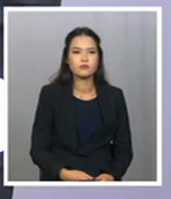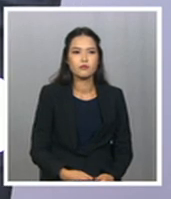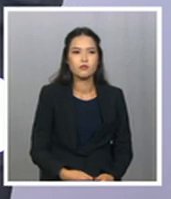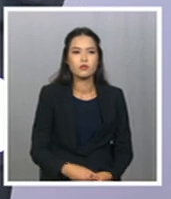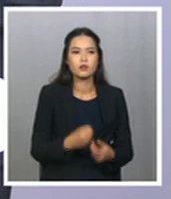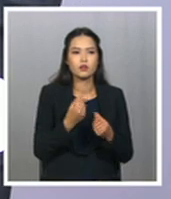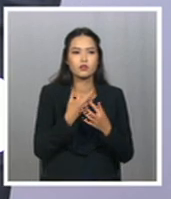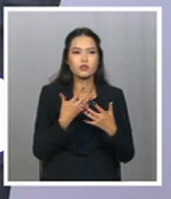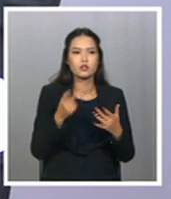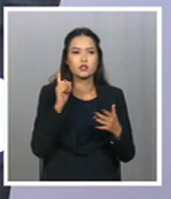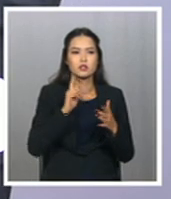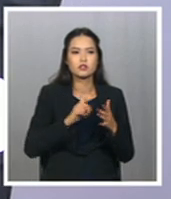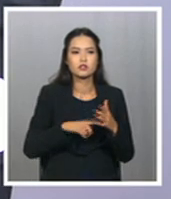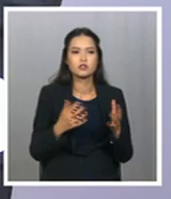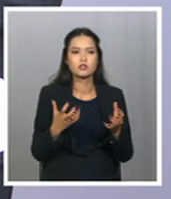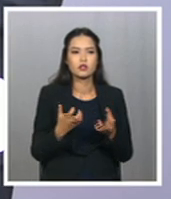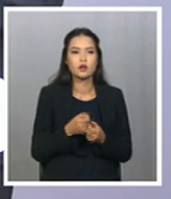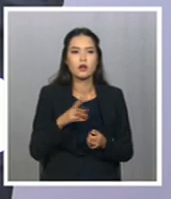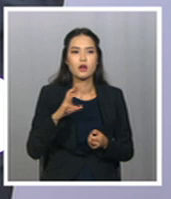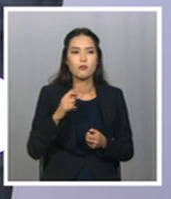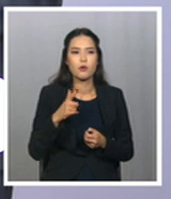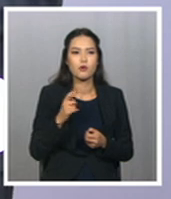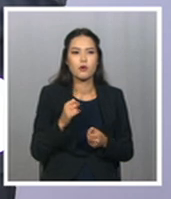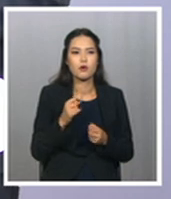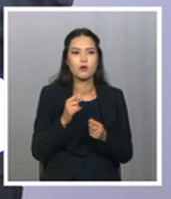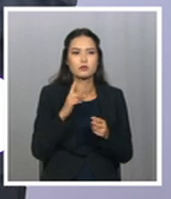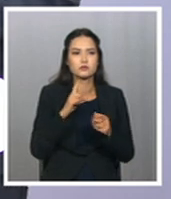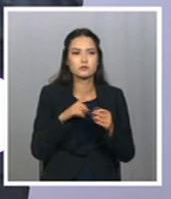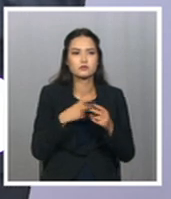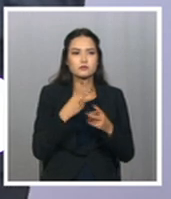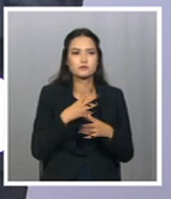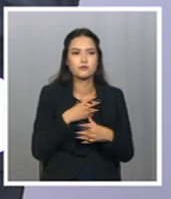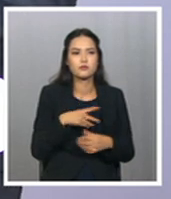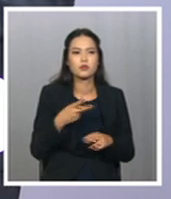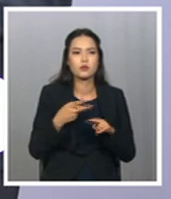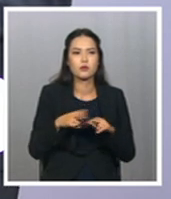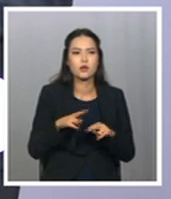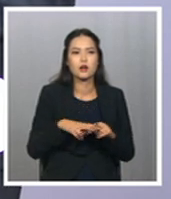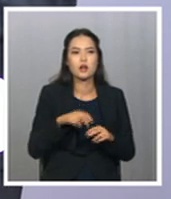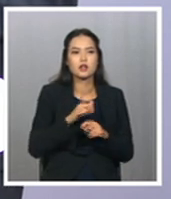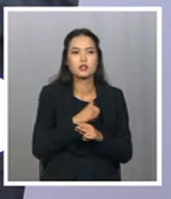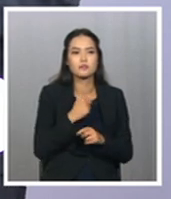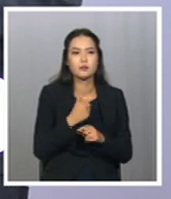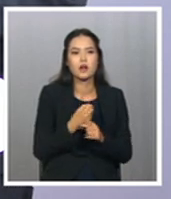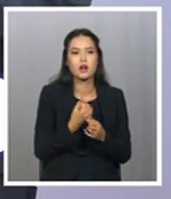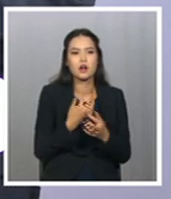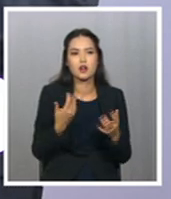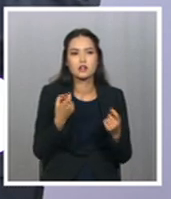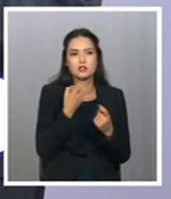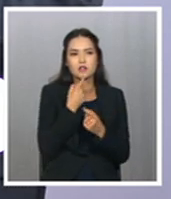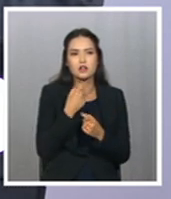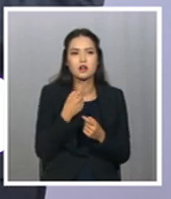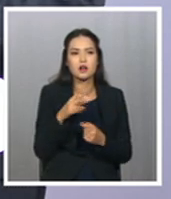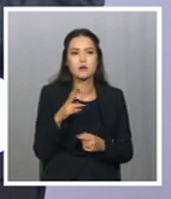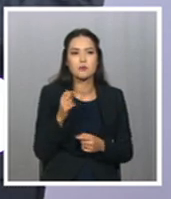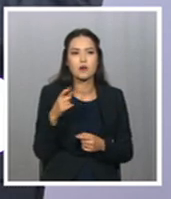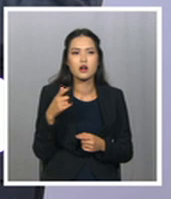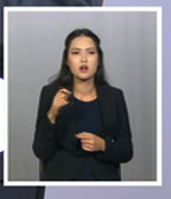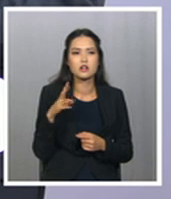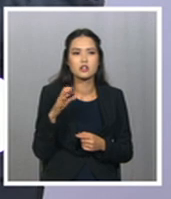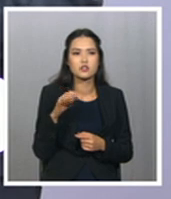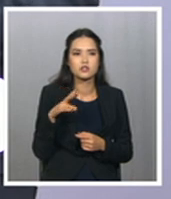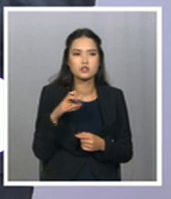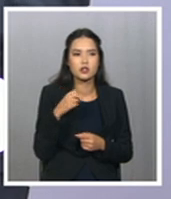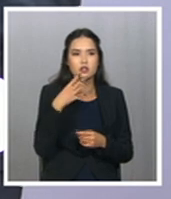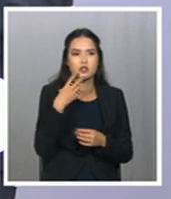Түрлі дін ұстанушыларына моңғолдар төзіммен қарады. Олар империяның әр қиырындағы өз